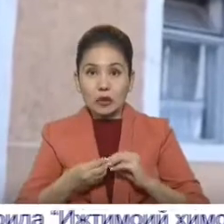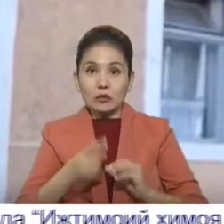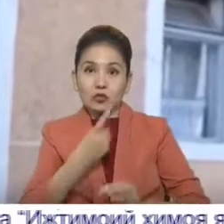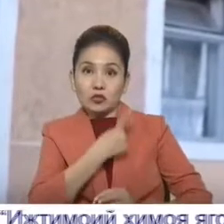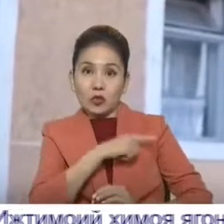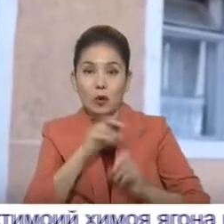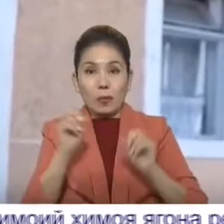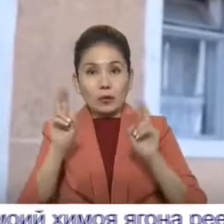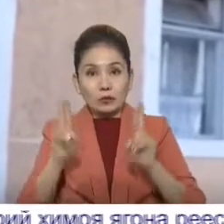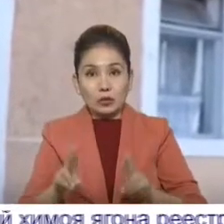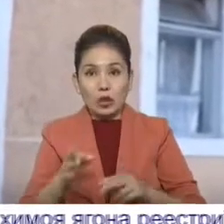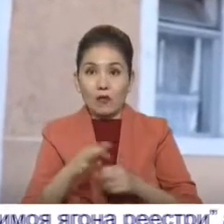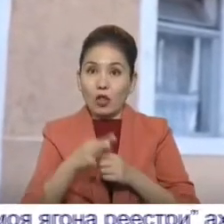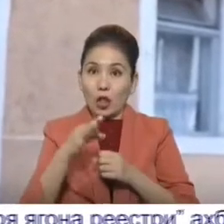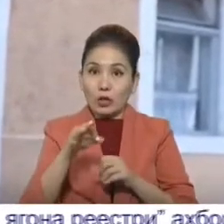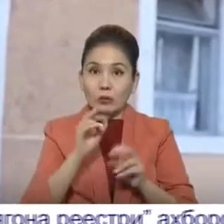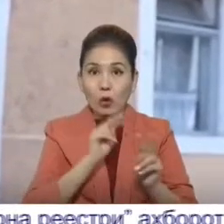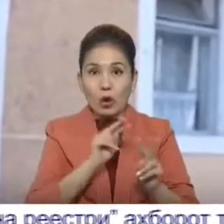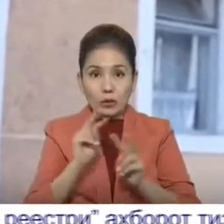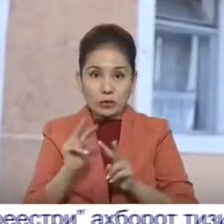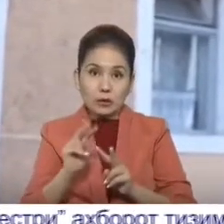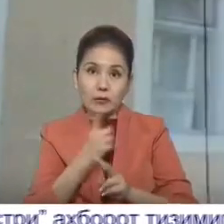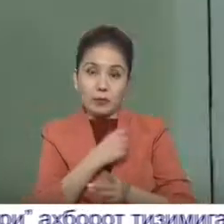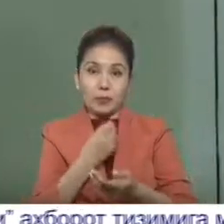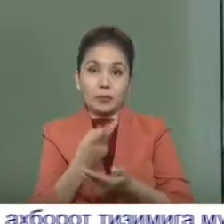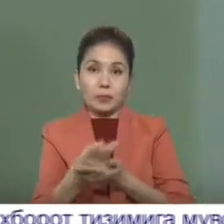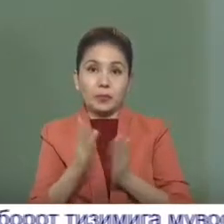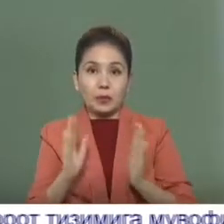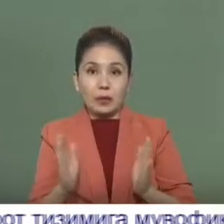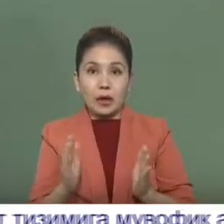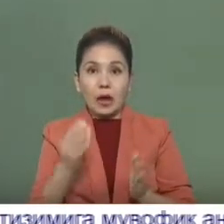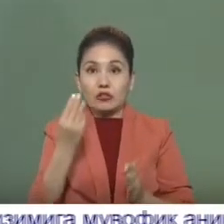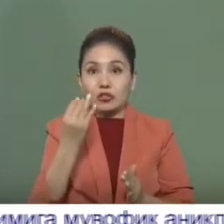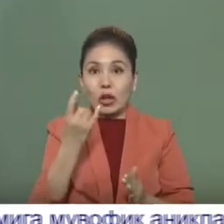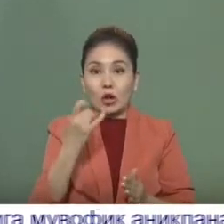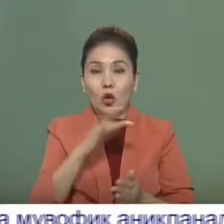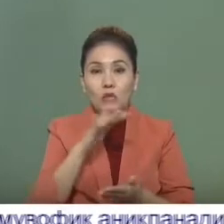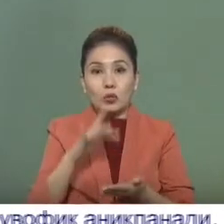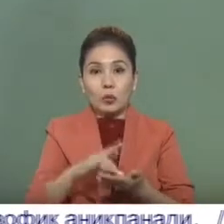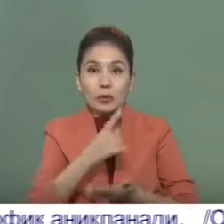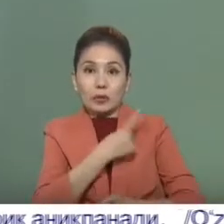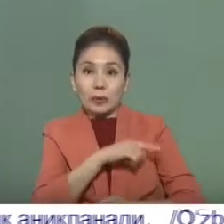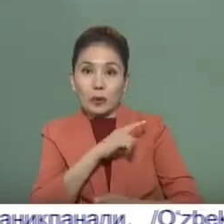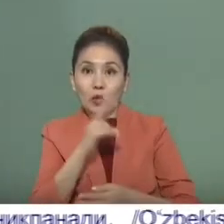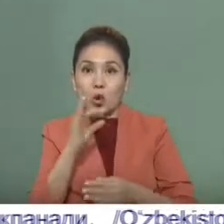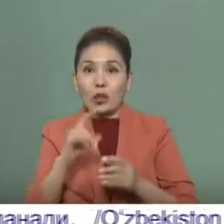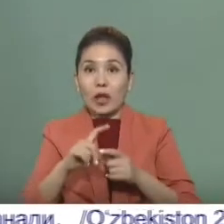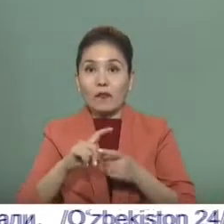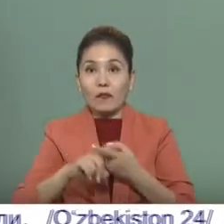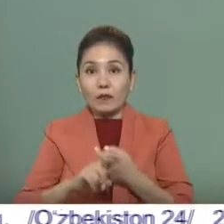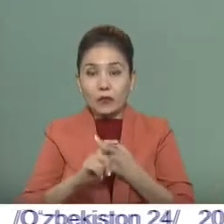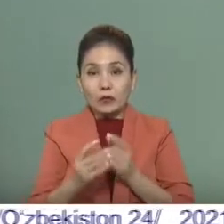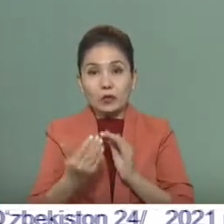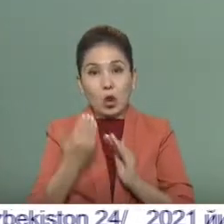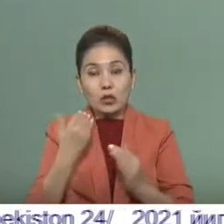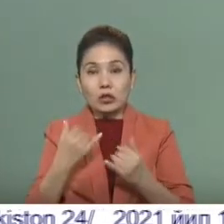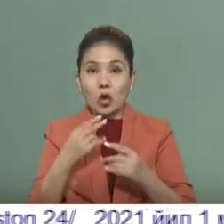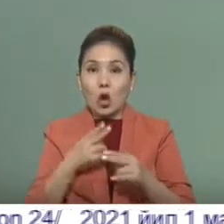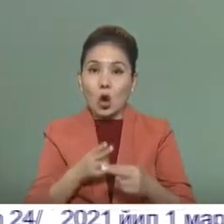maxsus shifoxonalarga viloyat miqyosida borib bemorlar yotqiziladi. Shahrixon tuman tibbiyot birlashmasida koronavirus kasalligini oldini olish